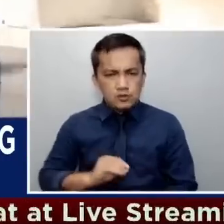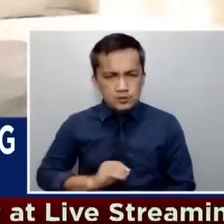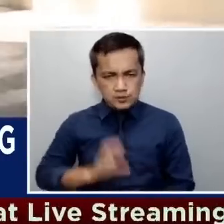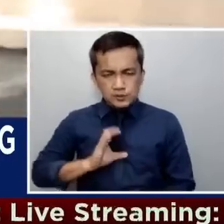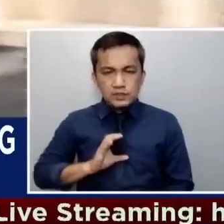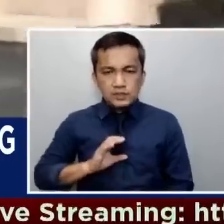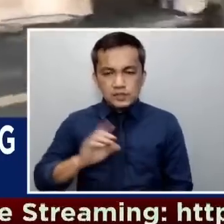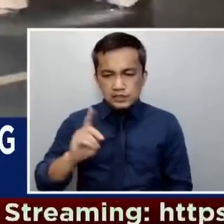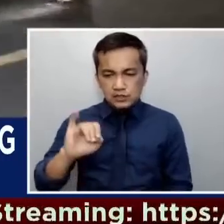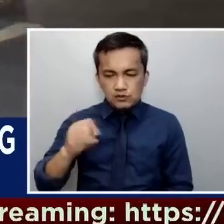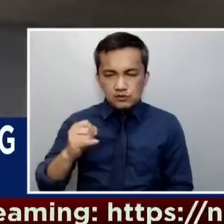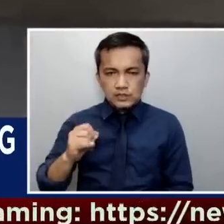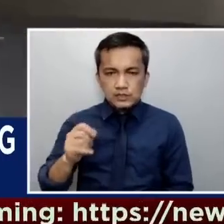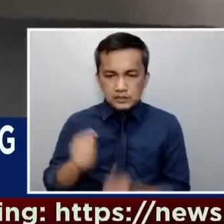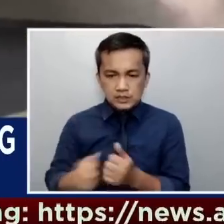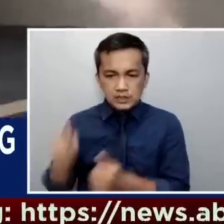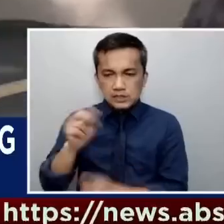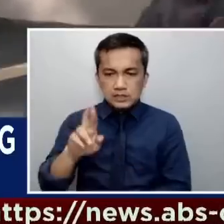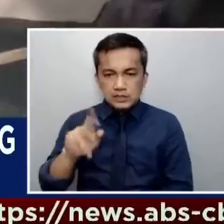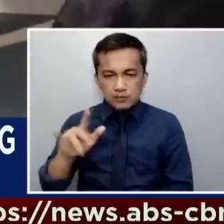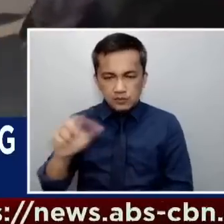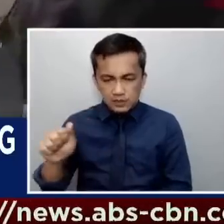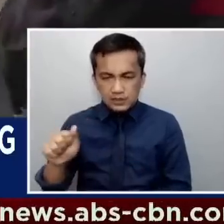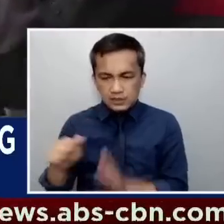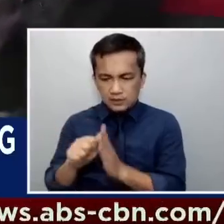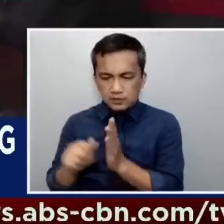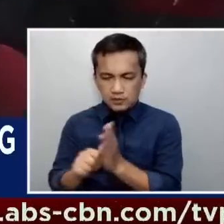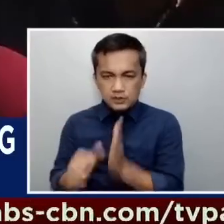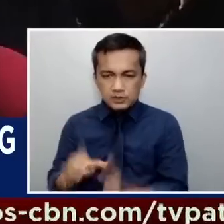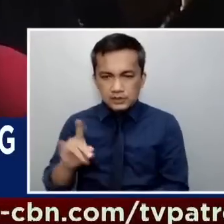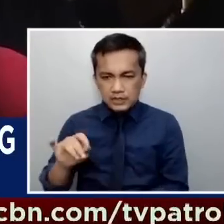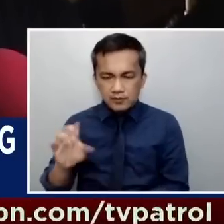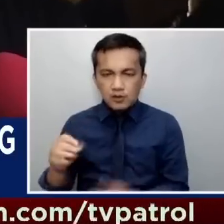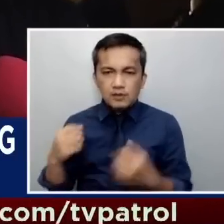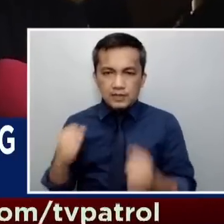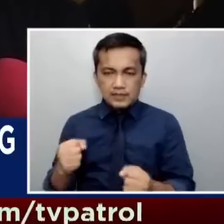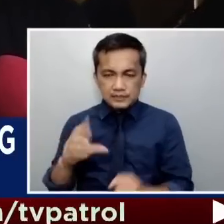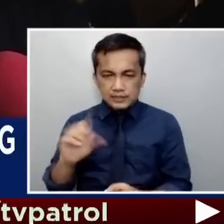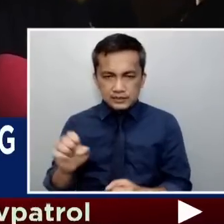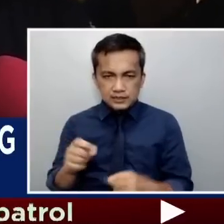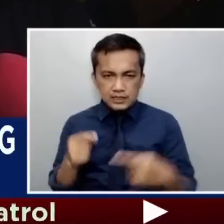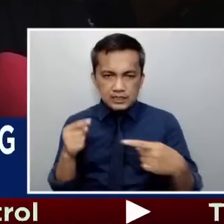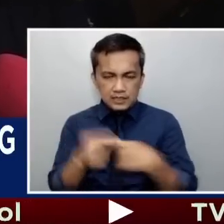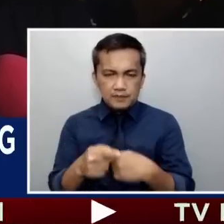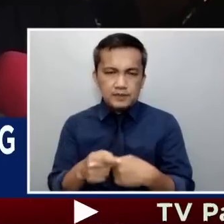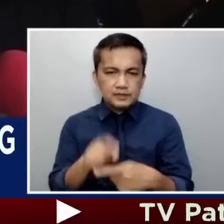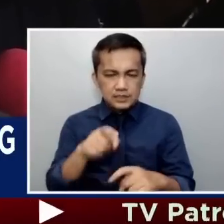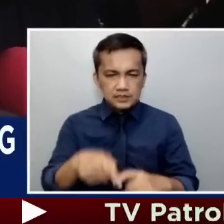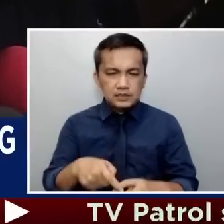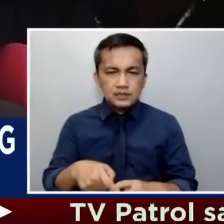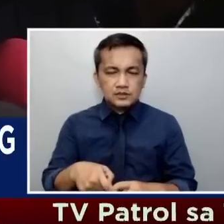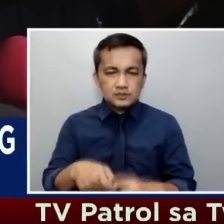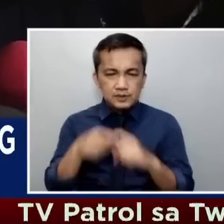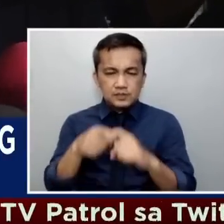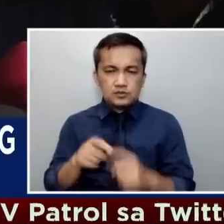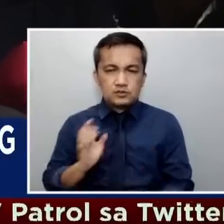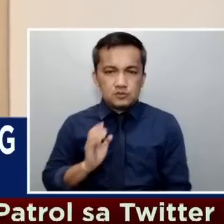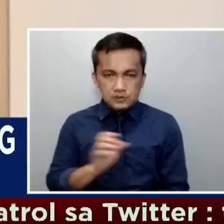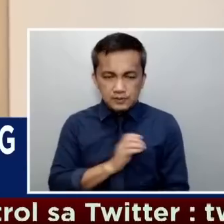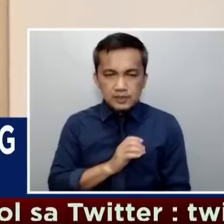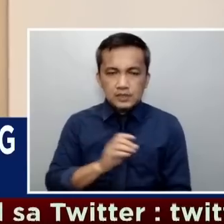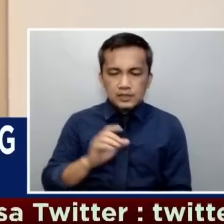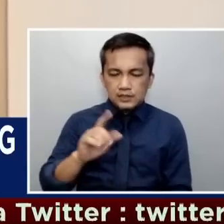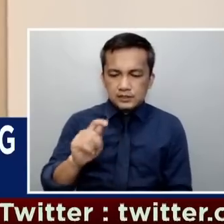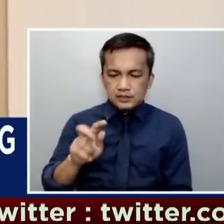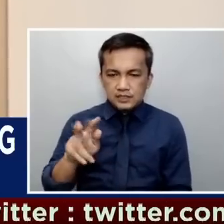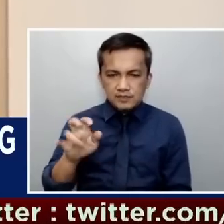Madigamo na malakas pa rin ang kaso laban sa itinuturong mastermind na si suspendidong Representative Arnolfo Teves Jr. They